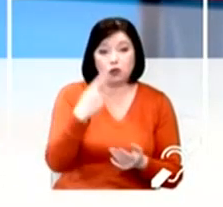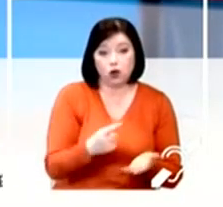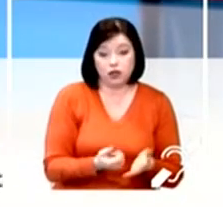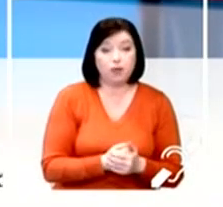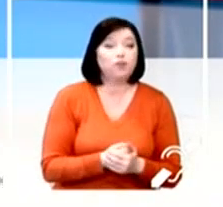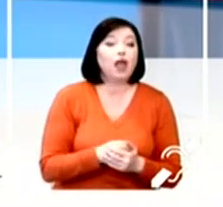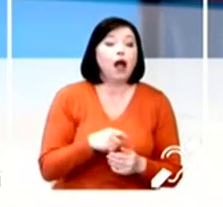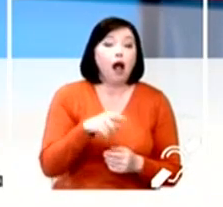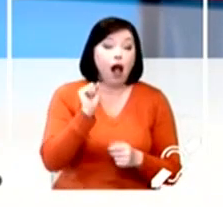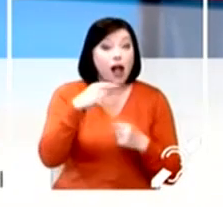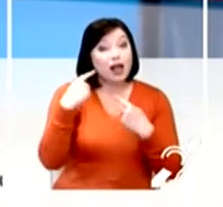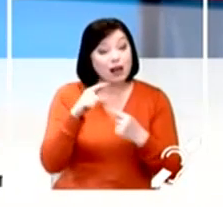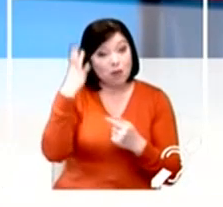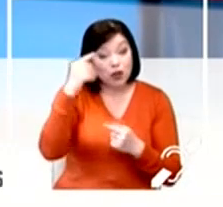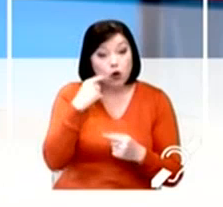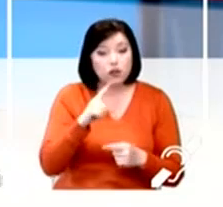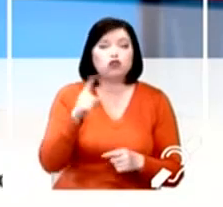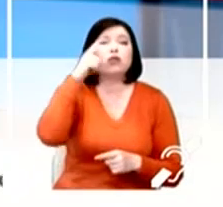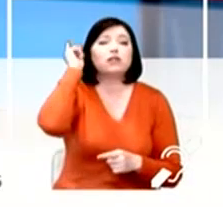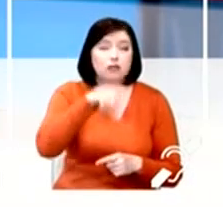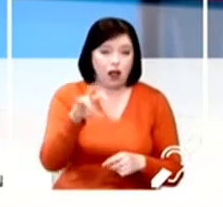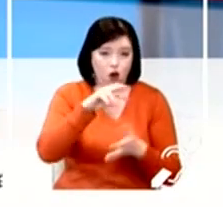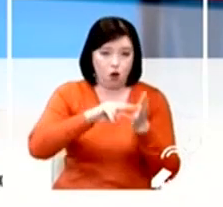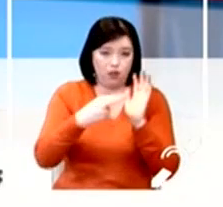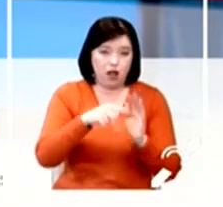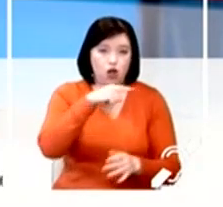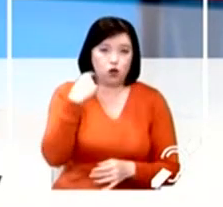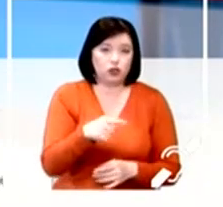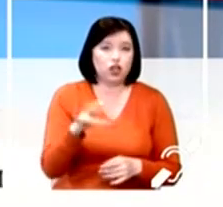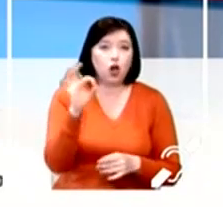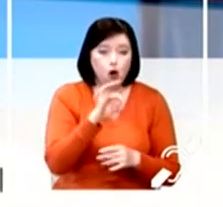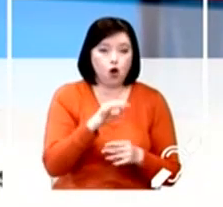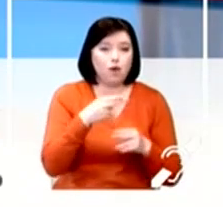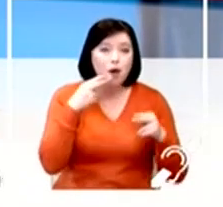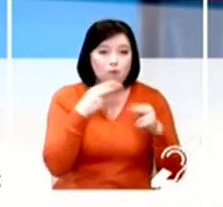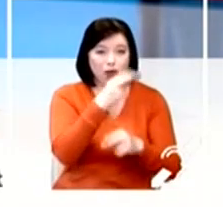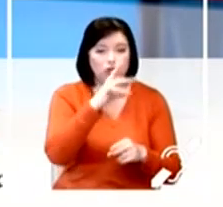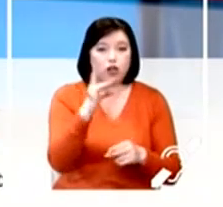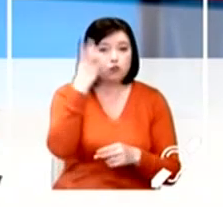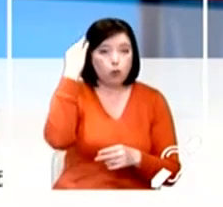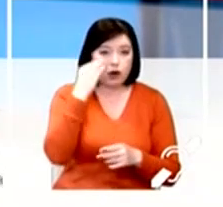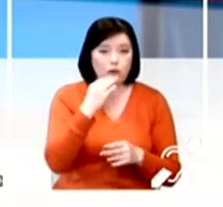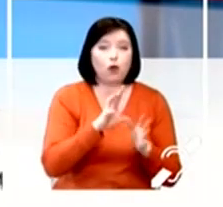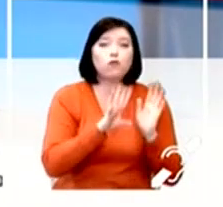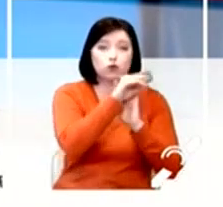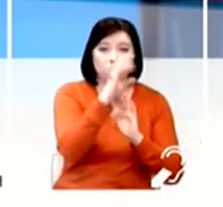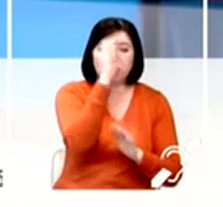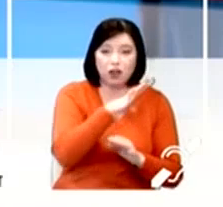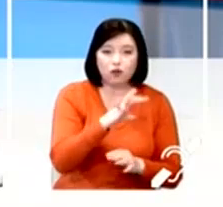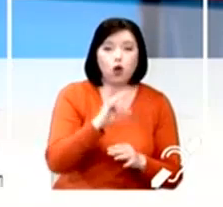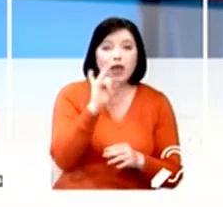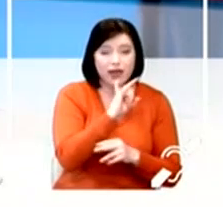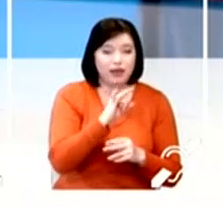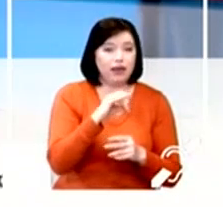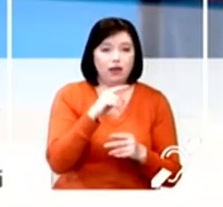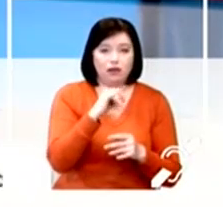parte, autoritățile de la Chișinău spun că știau despre planurile Moscovei de a îndepărta Republica Moldova de Uniunea Europeană și de a